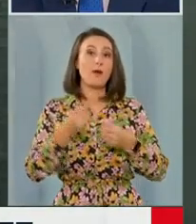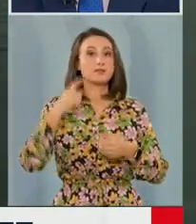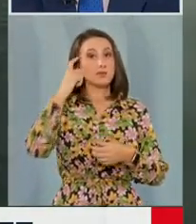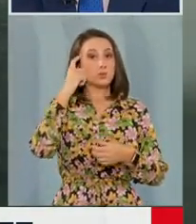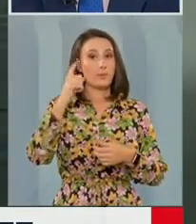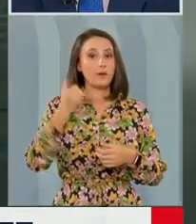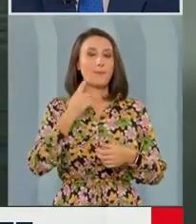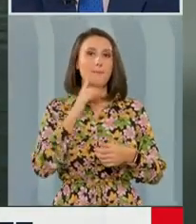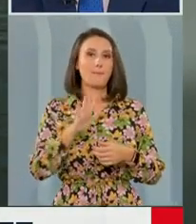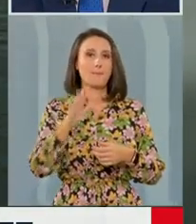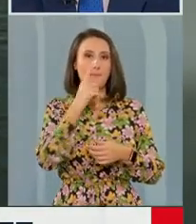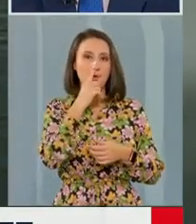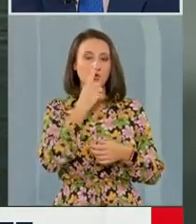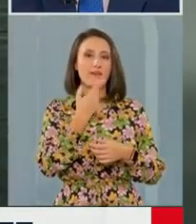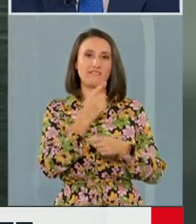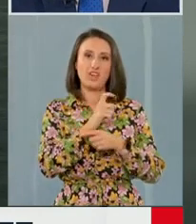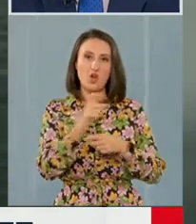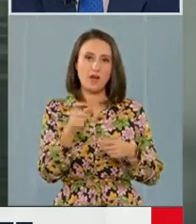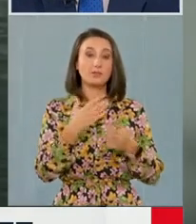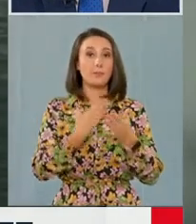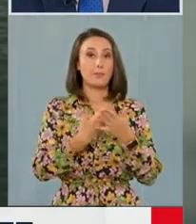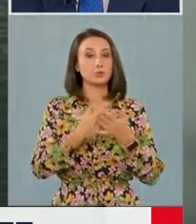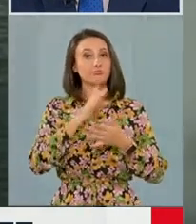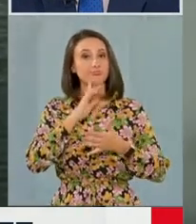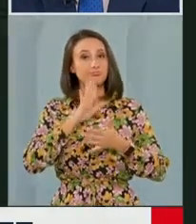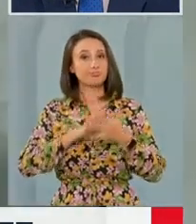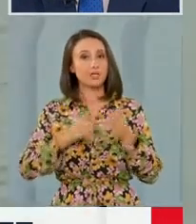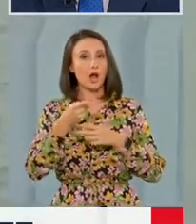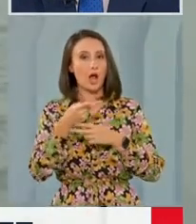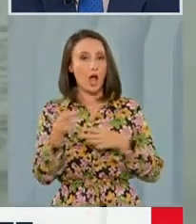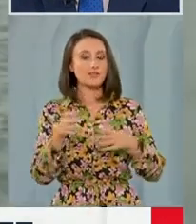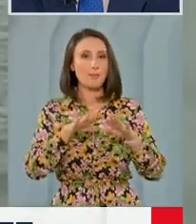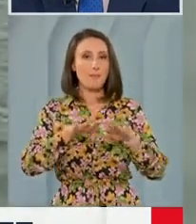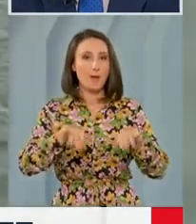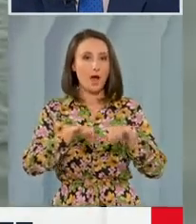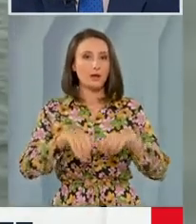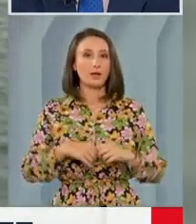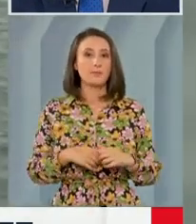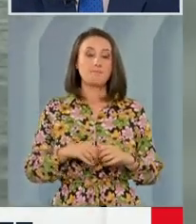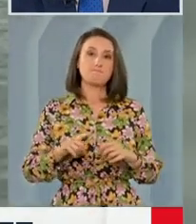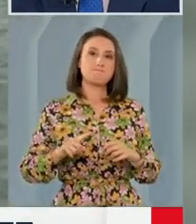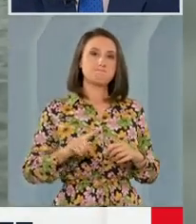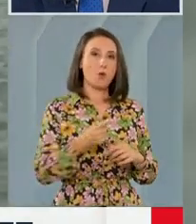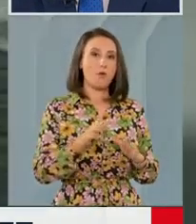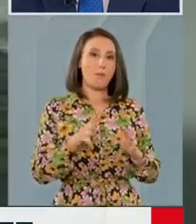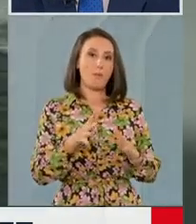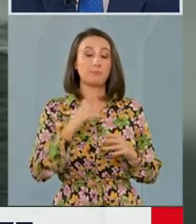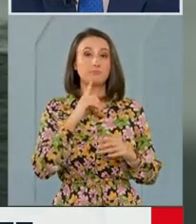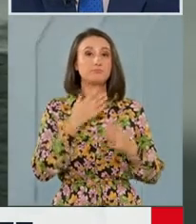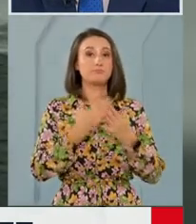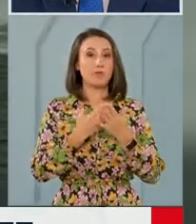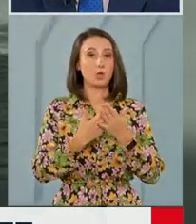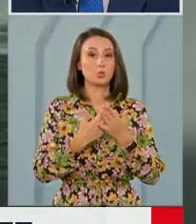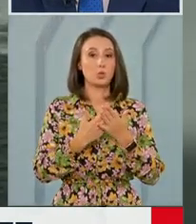de părere că Moscova se face vinovată pentru scurgerile de gaz din Marea Baltică, provocate cel mai probabil pentru